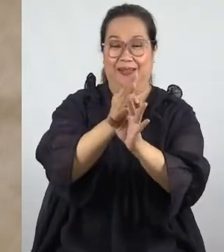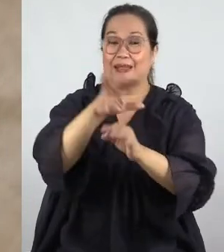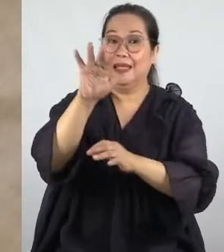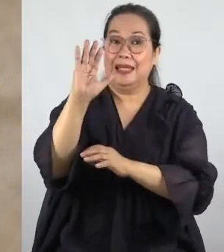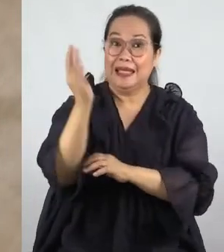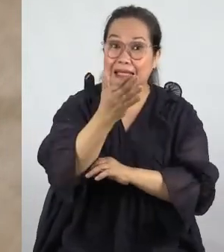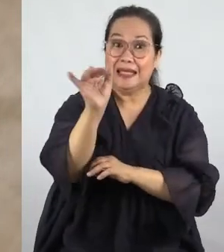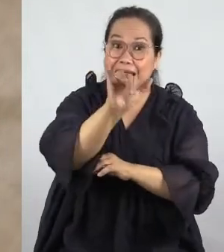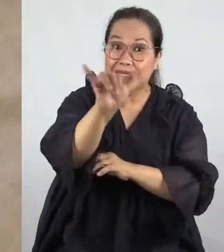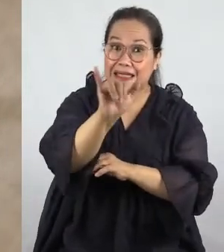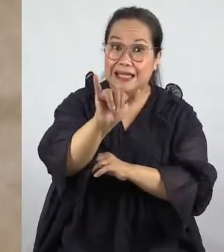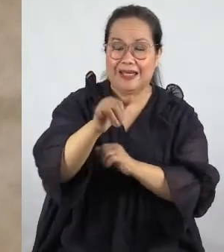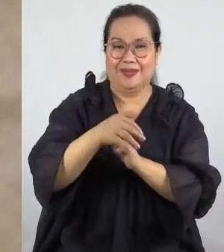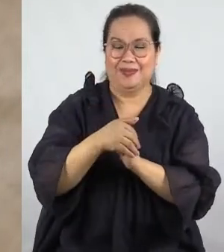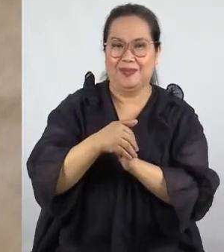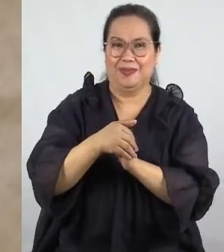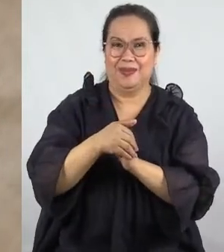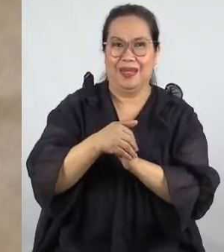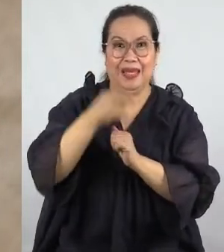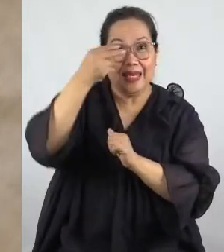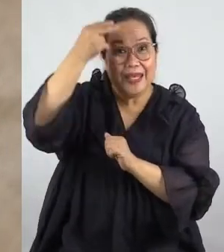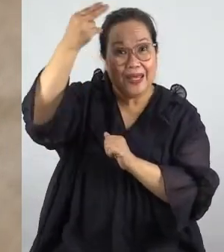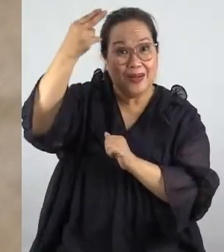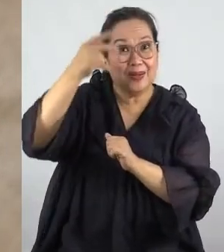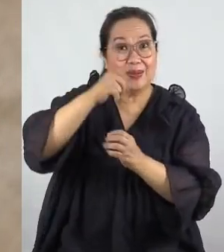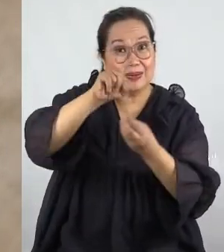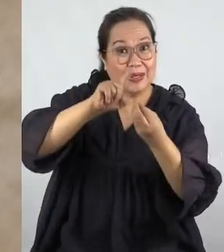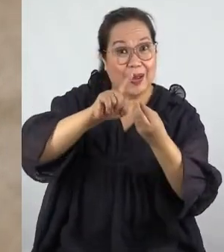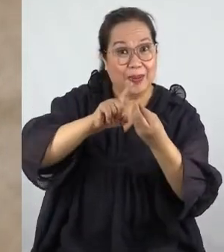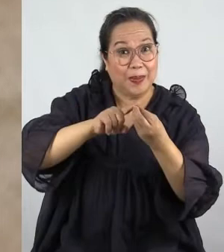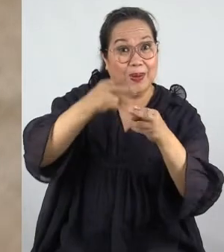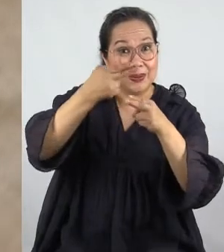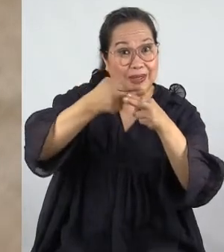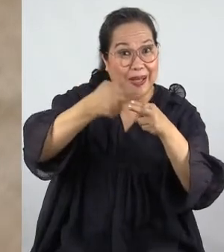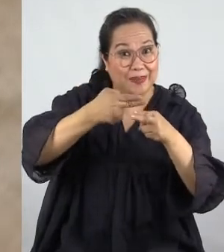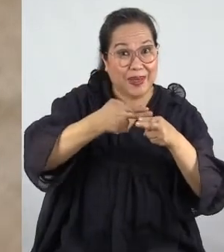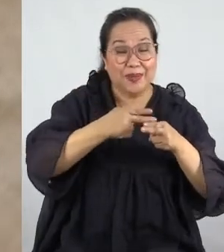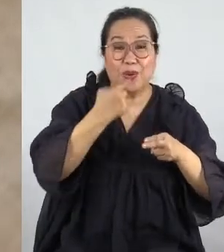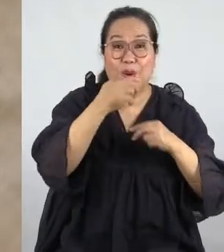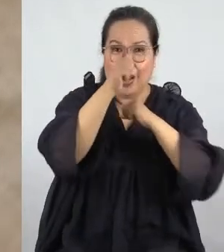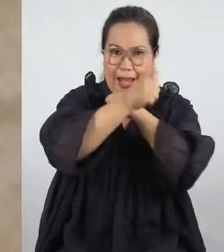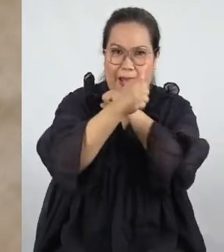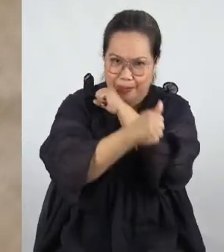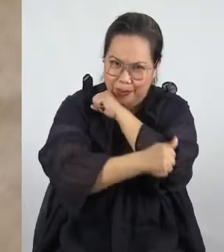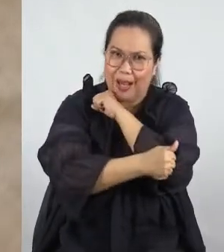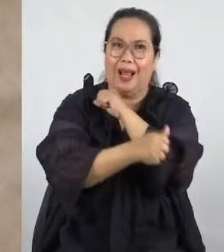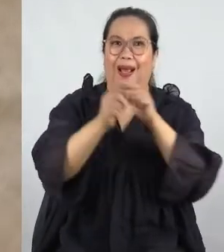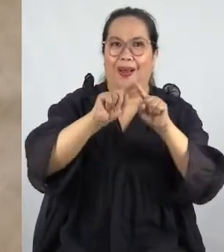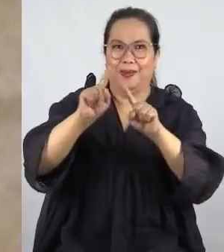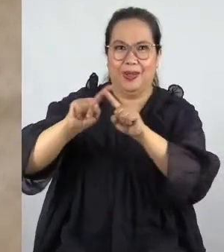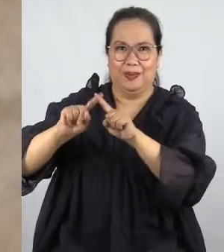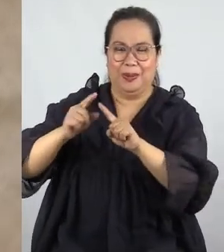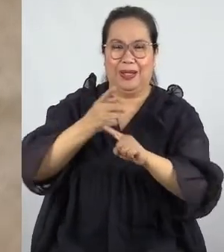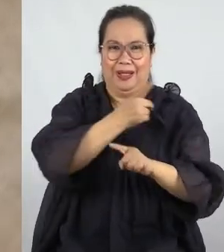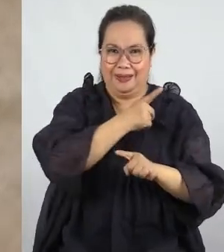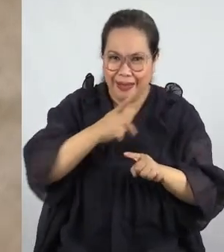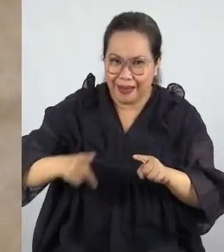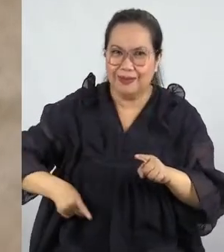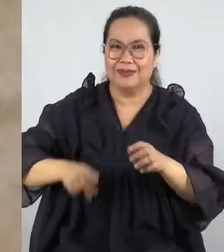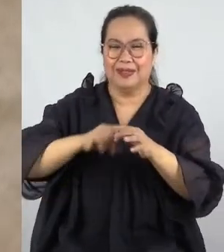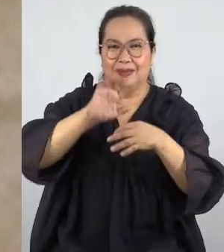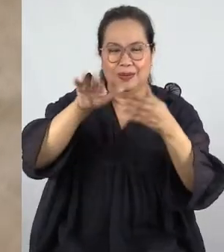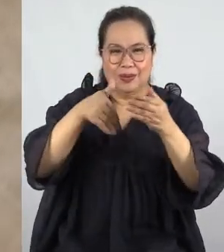Katulad ng halimbawa ng mga bayani na atin ang inaral sa Hebrews 12. Kailangan nating harapin ang lahat